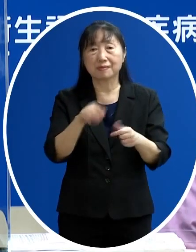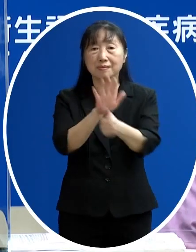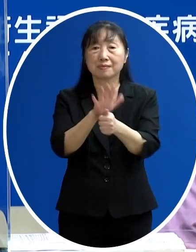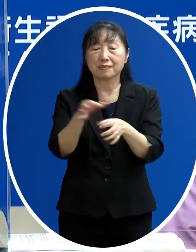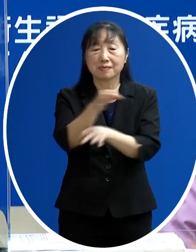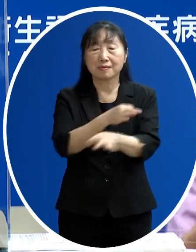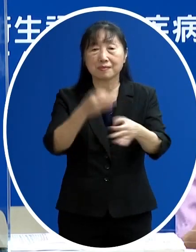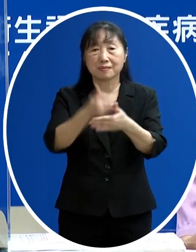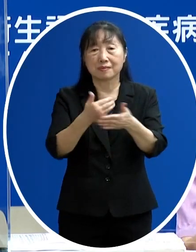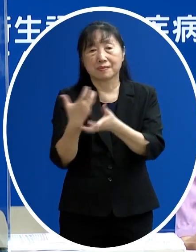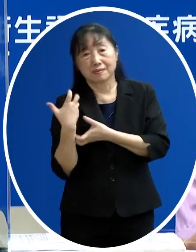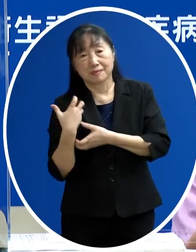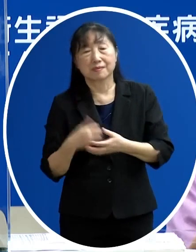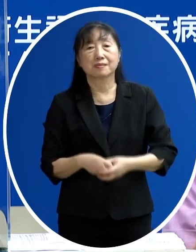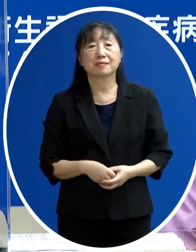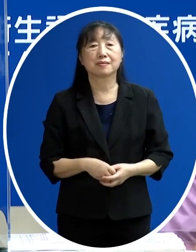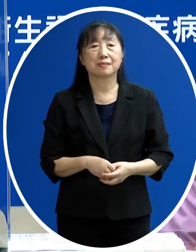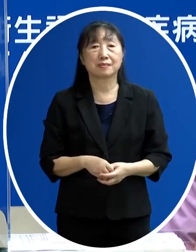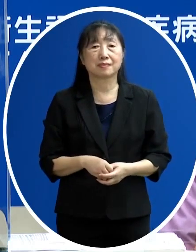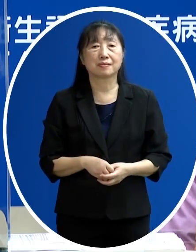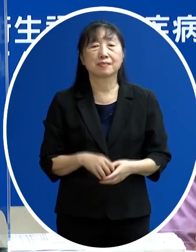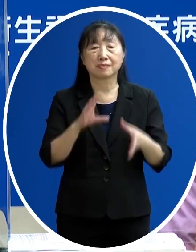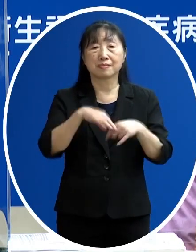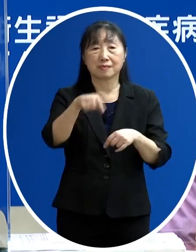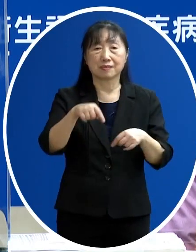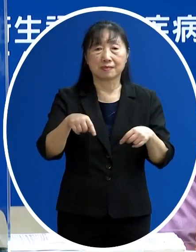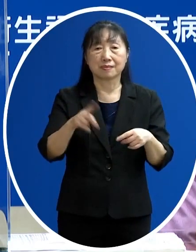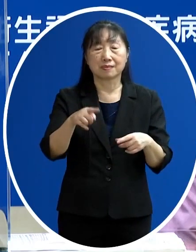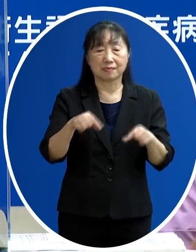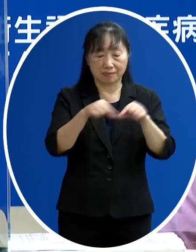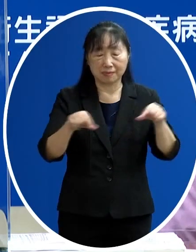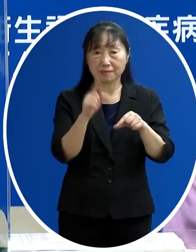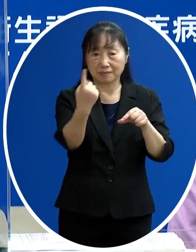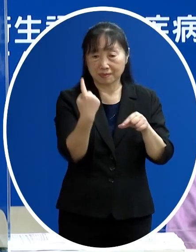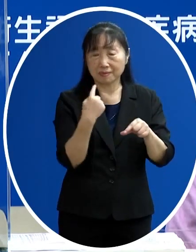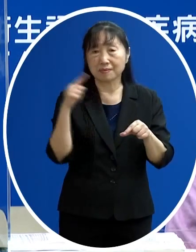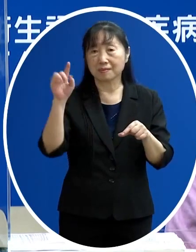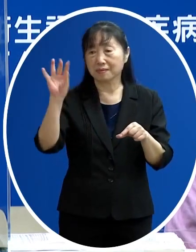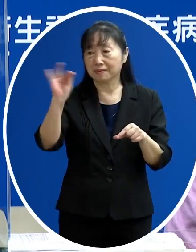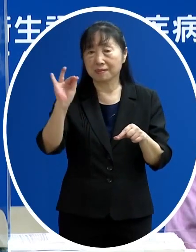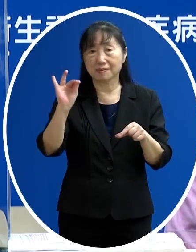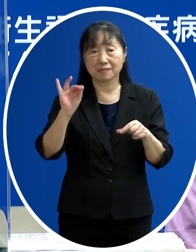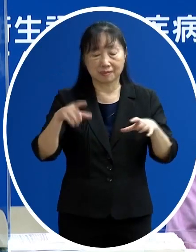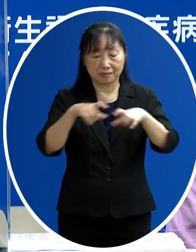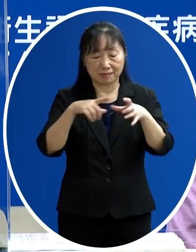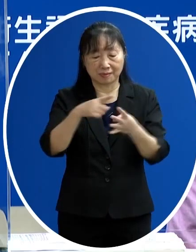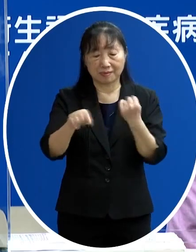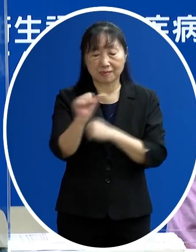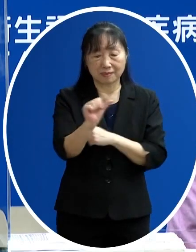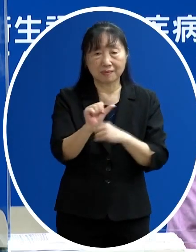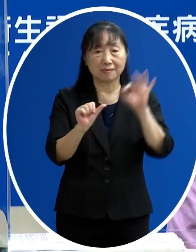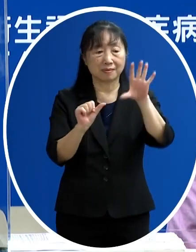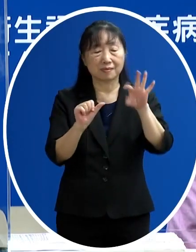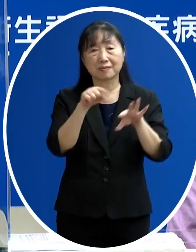够减轻，毕竟这个在1剂100块，那5剂500块这样的一个实名制，对中低